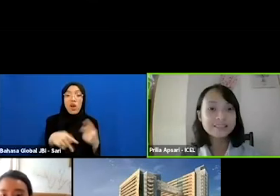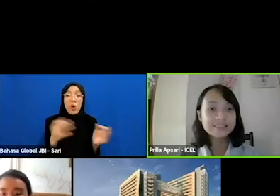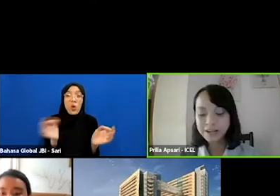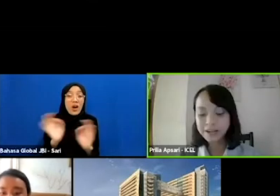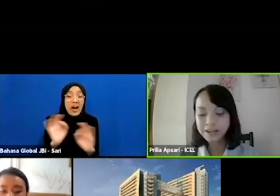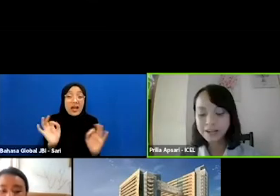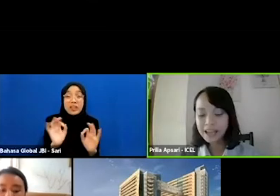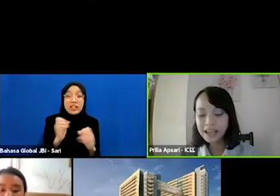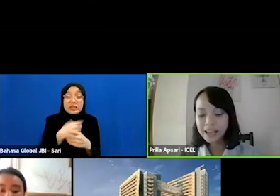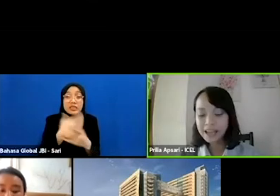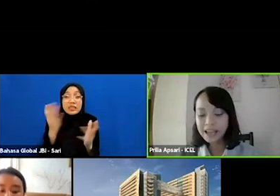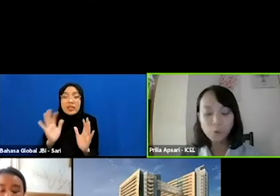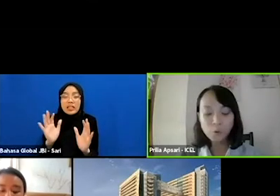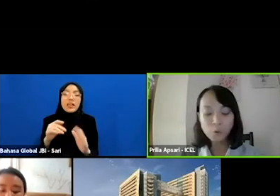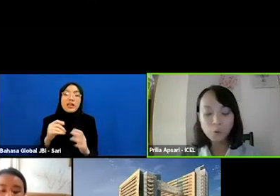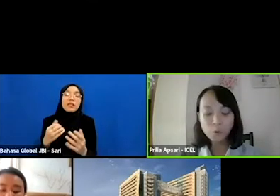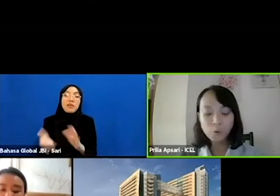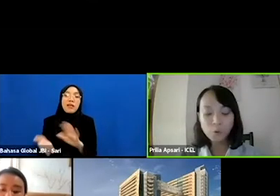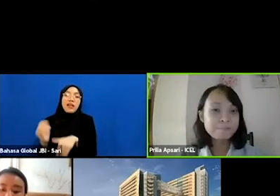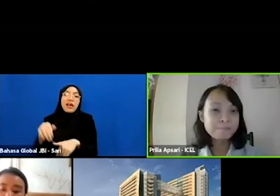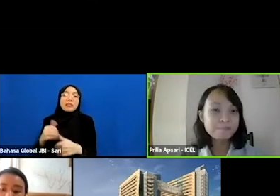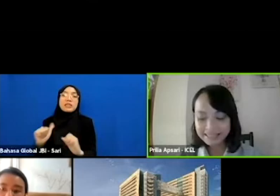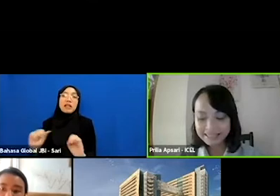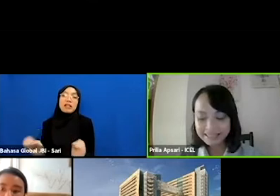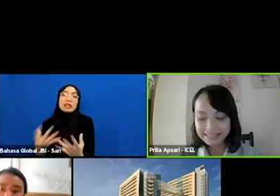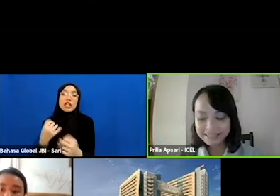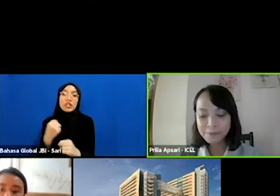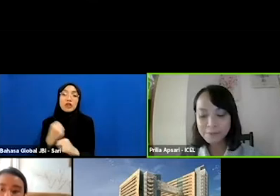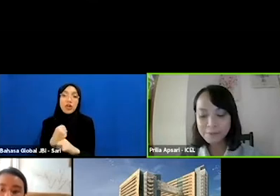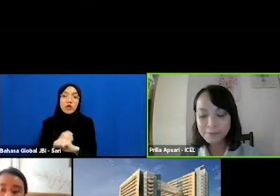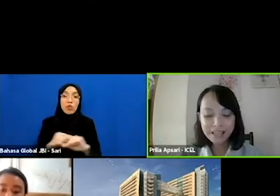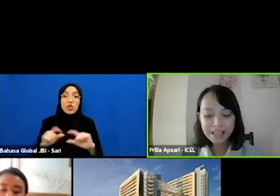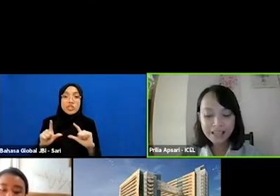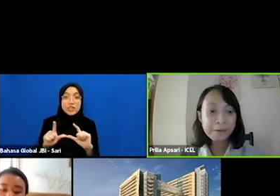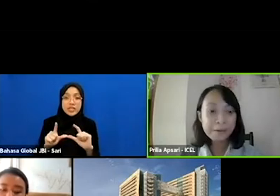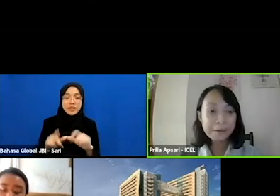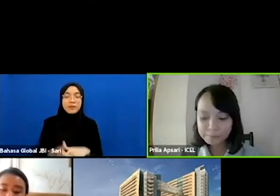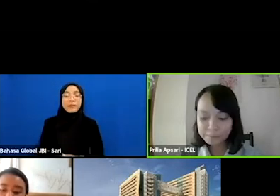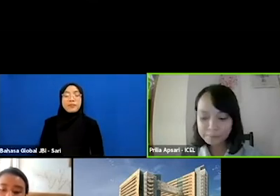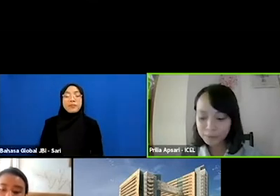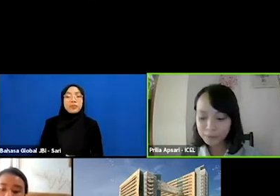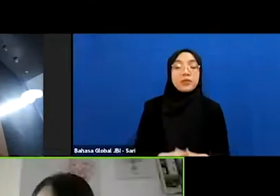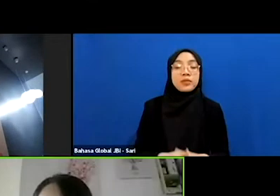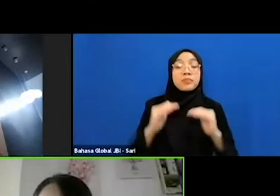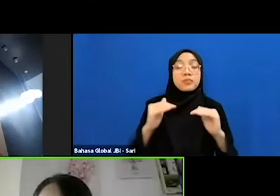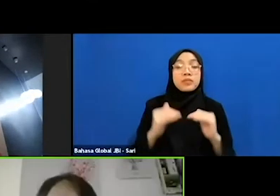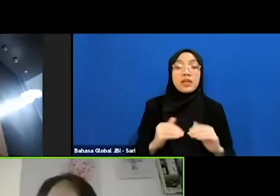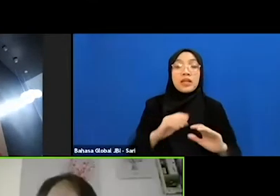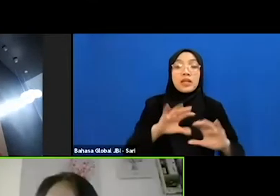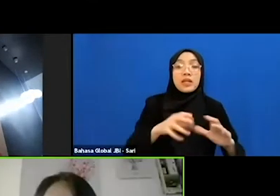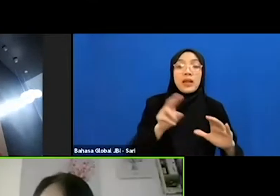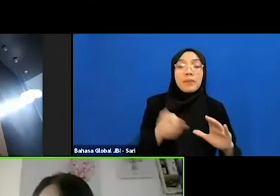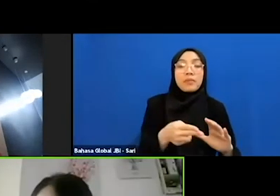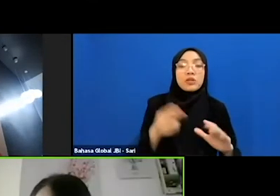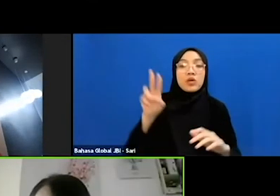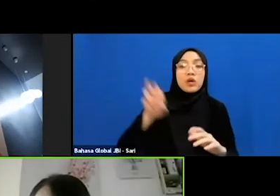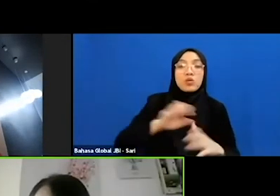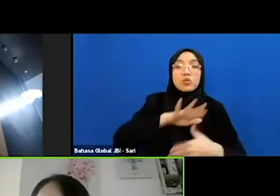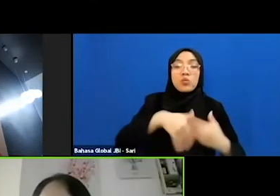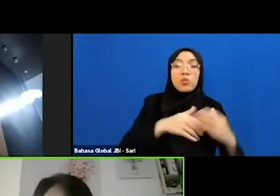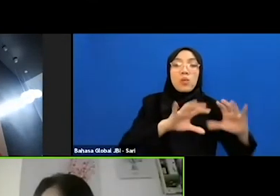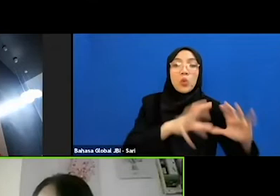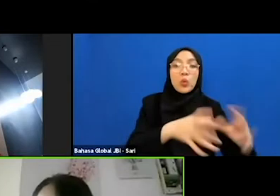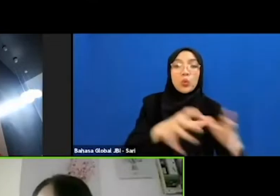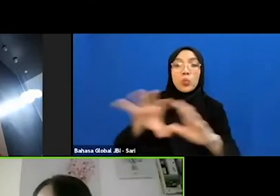akan menjadi greenwashing kembali dan wish for word dari Palu pusing sendiri yang pertama adalah label perlu dibuat mandatory untuk seluruh produk